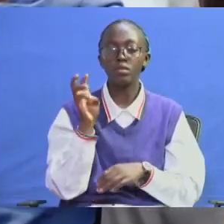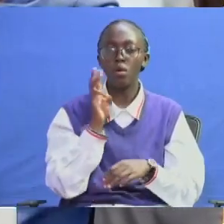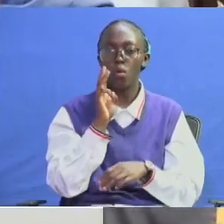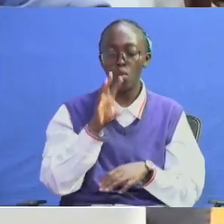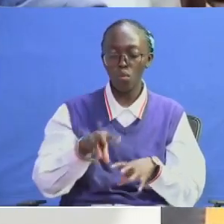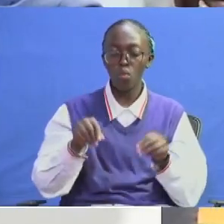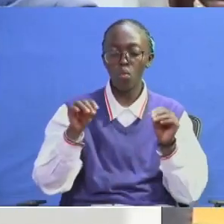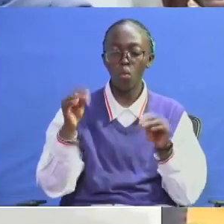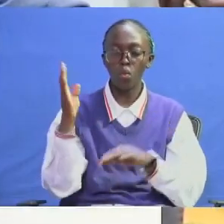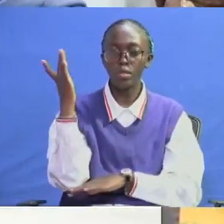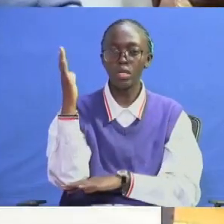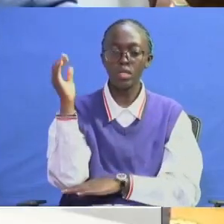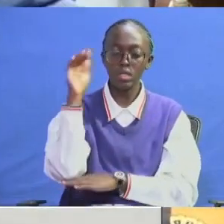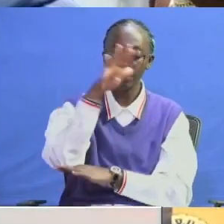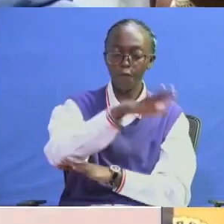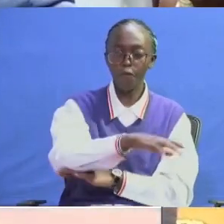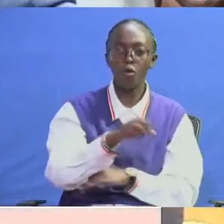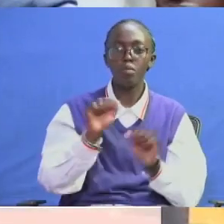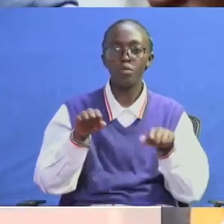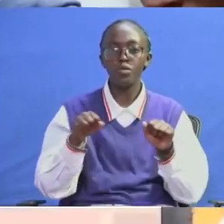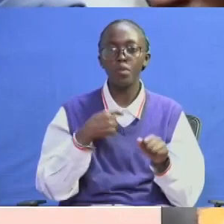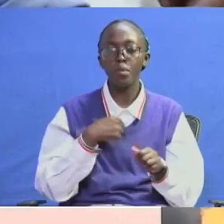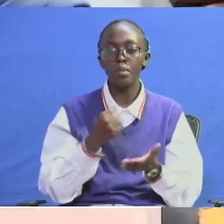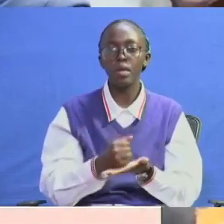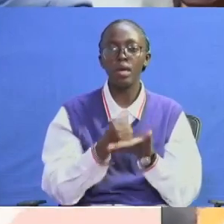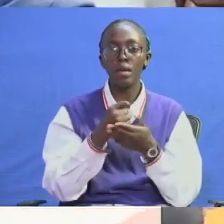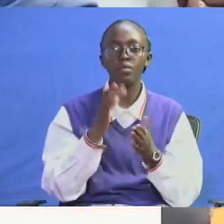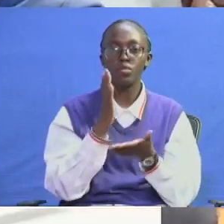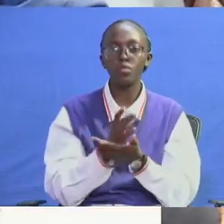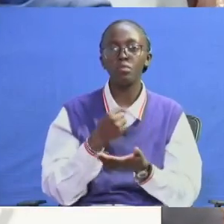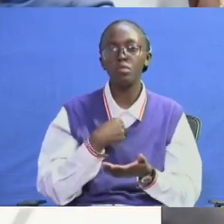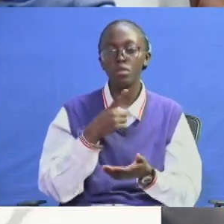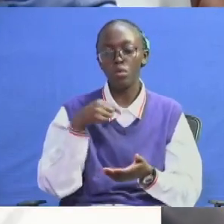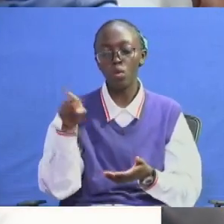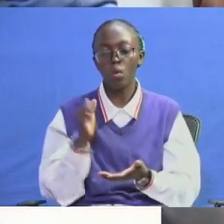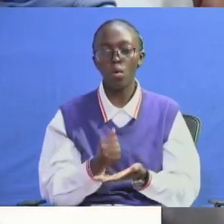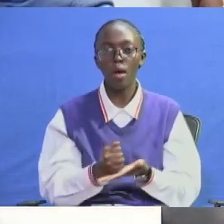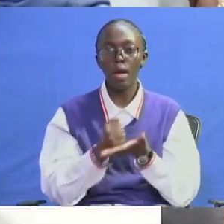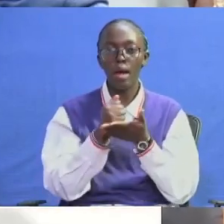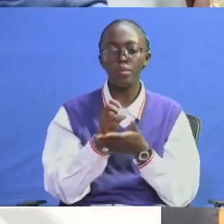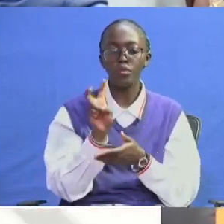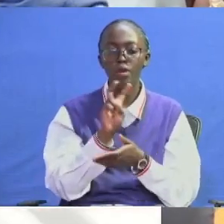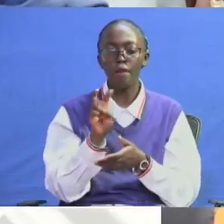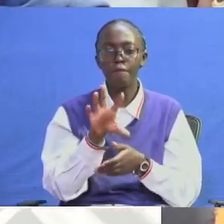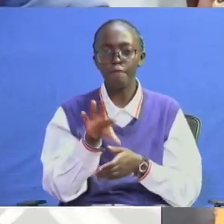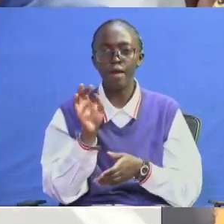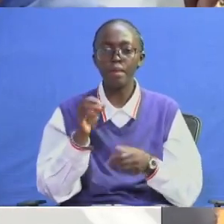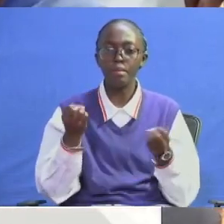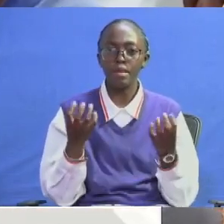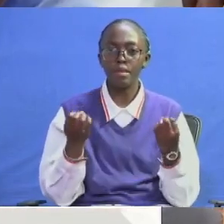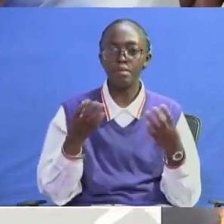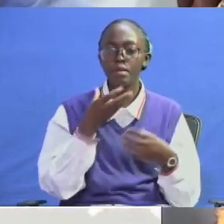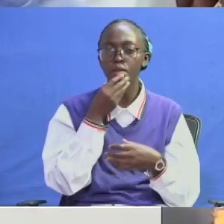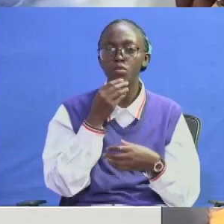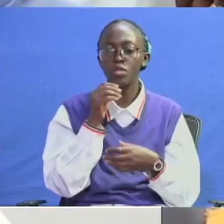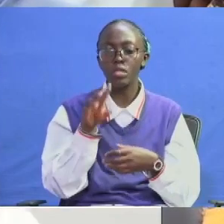na miti, niende niwasaidie. Na bila shaka nikaenda na nikawasaidia, tukakuta vijana wengi, tukawaokoa